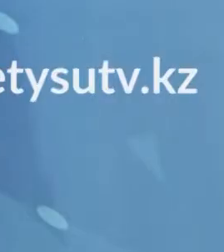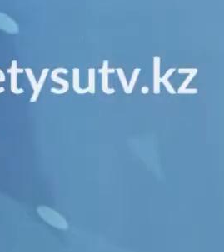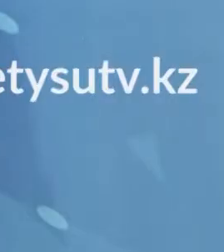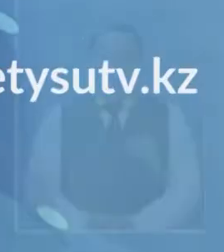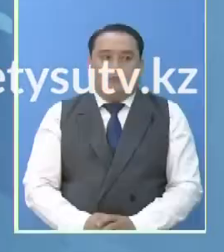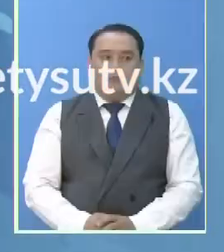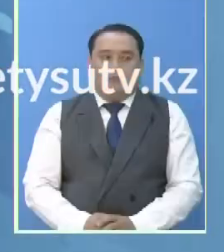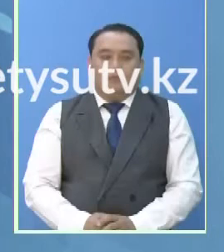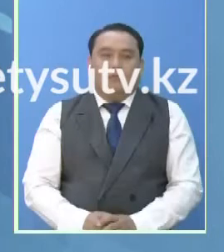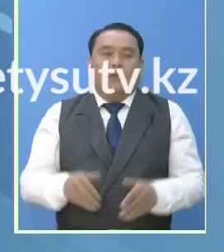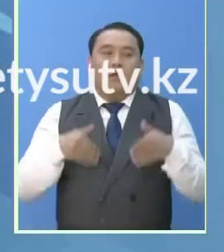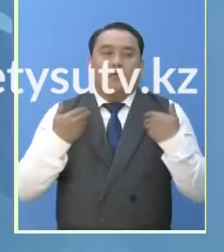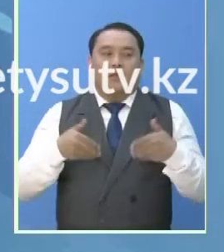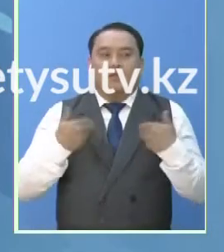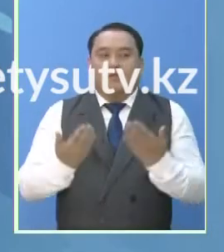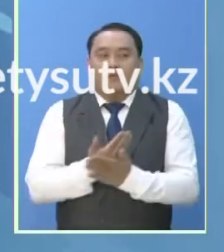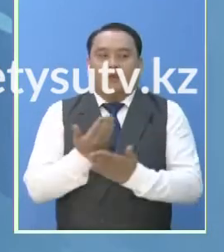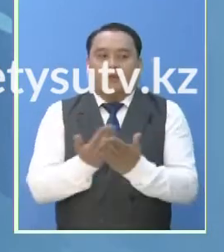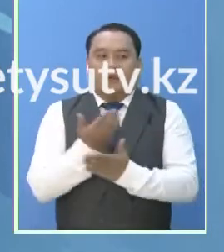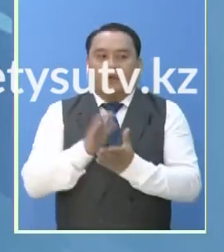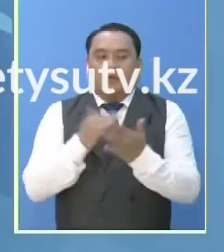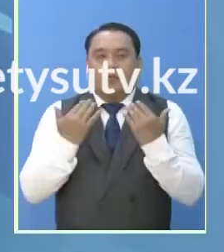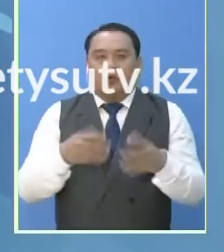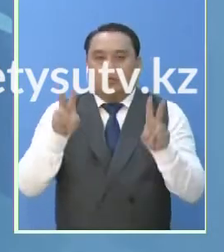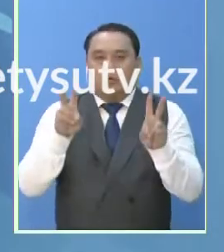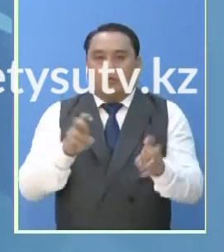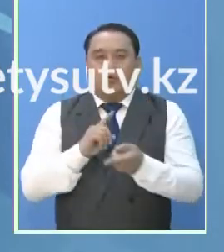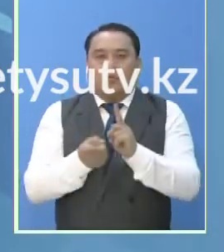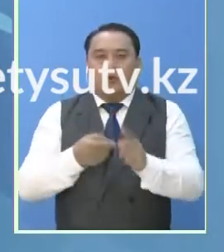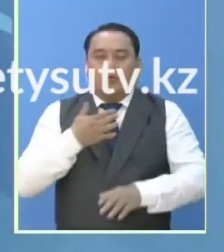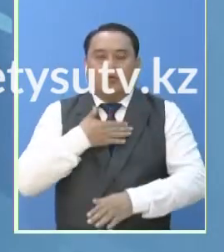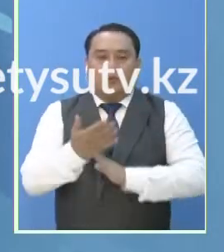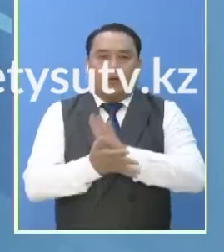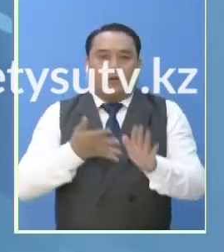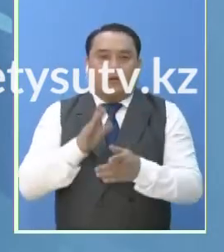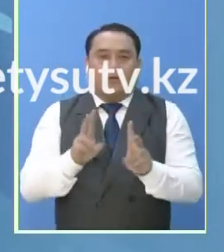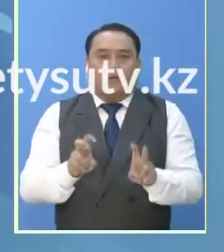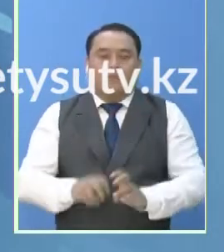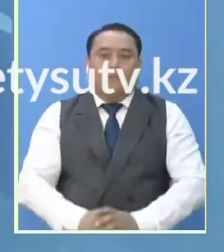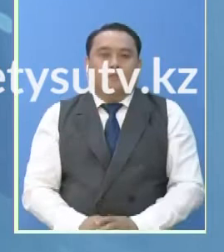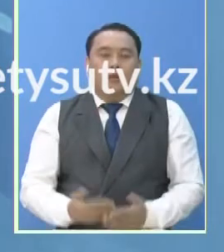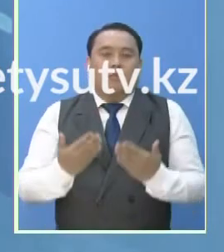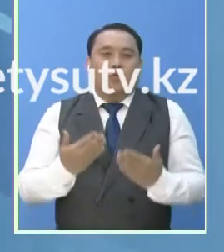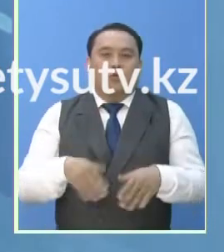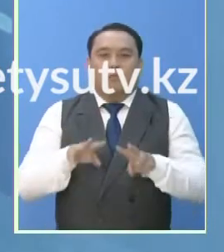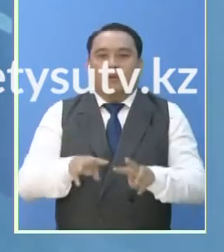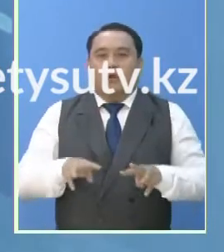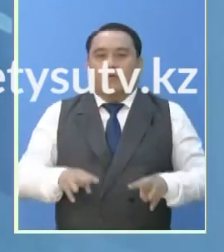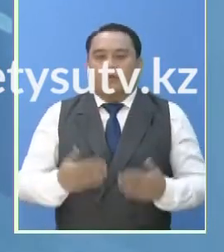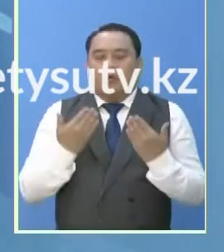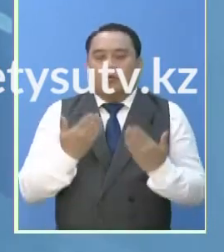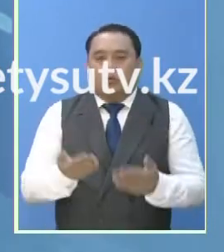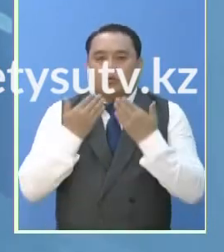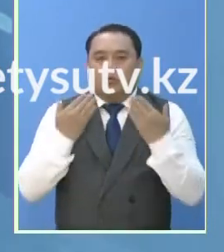Армысыз қадірлі көрермен, Жетісу арнасының тікелей эфирінде бүгін хабары. Суда аудармада Марат Жұмабеков. Денсаулық сақтау министрлігінің мәліметінше,